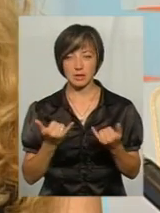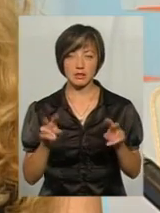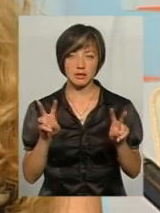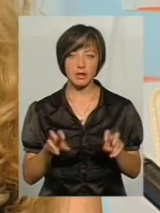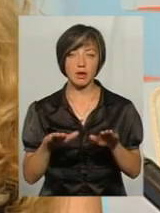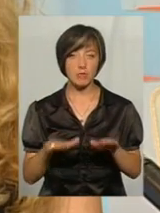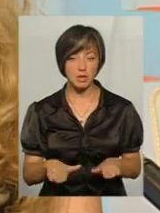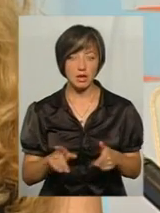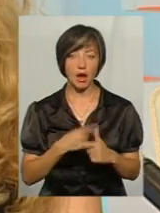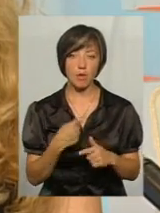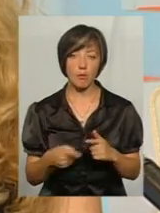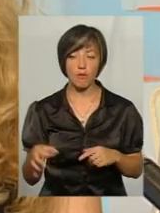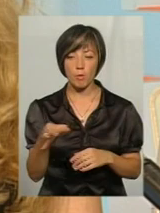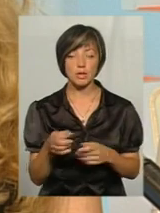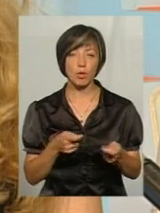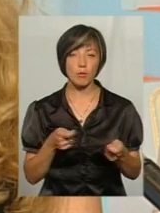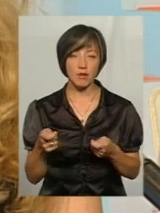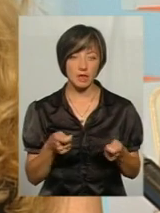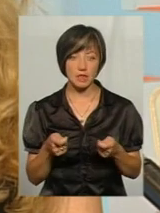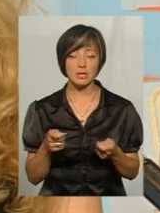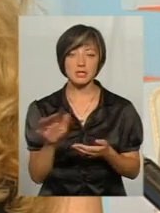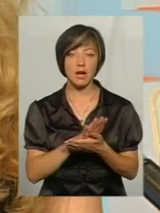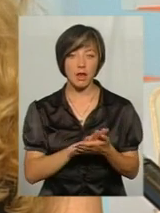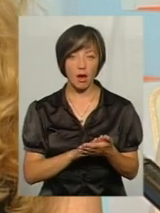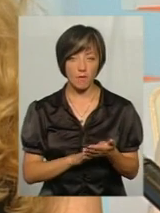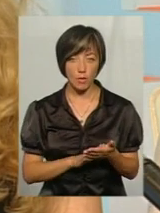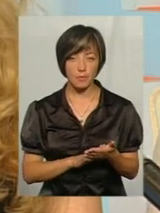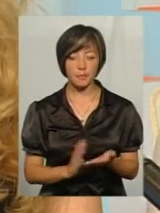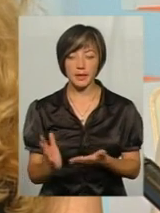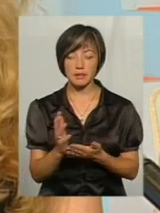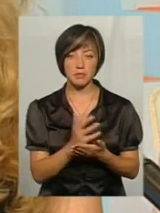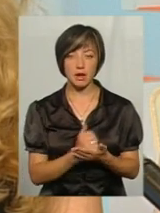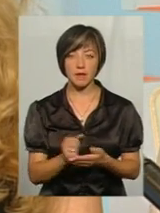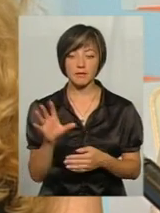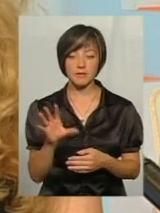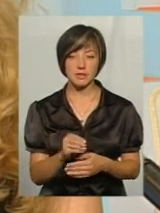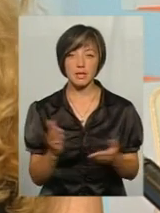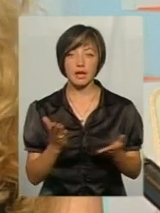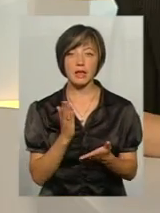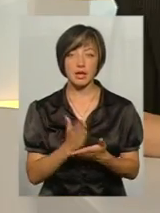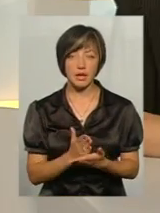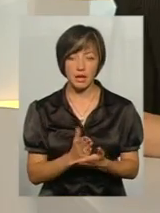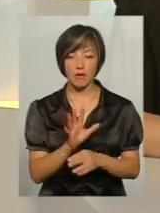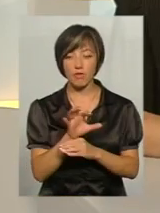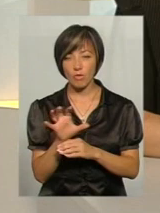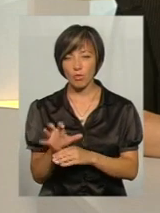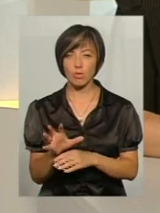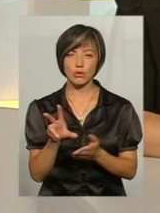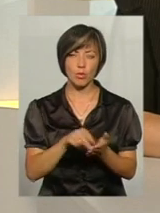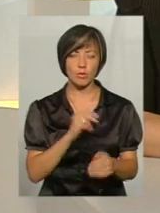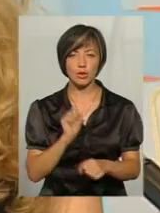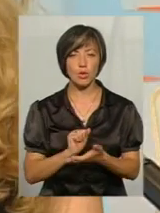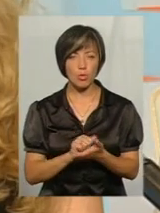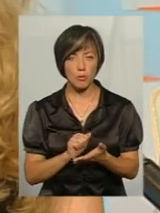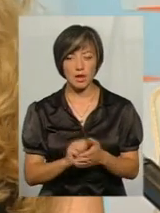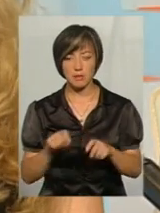на місці, або в обласне управління заяву, зібрати всі, які є там ознаки, фотографії, копії